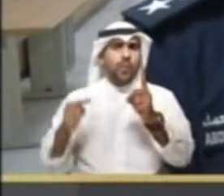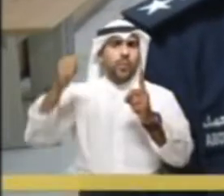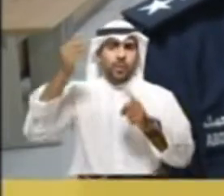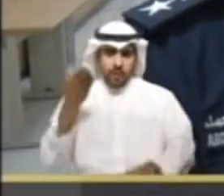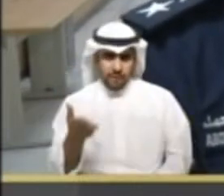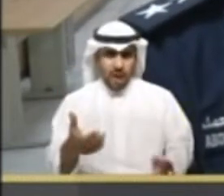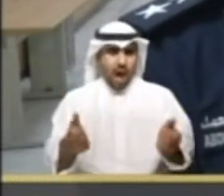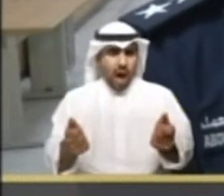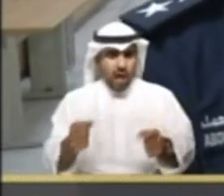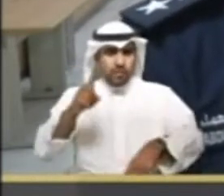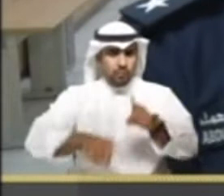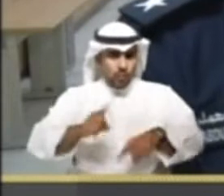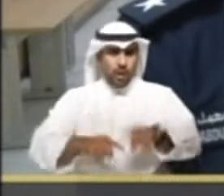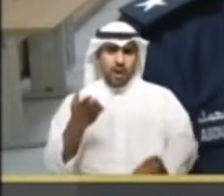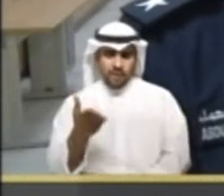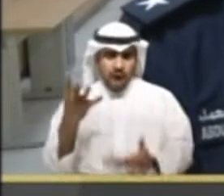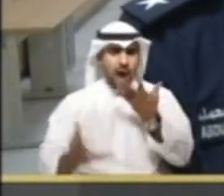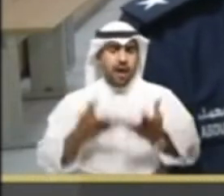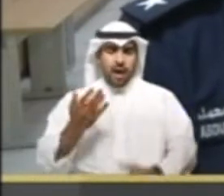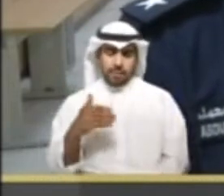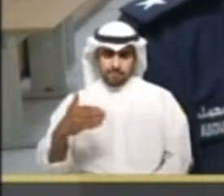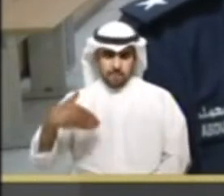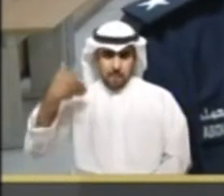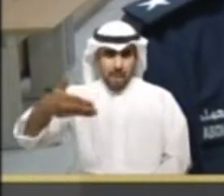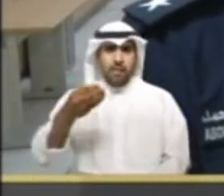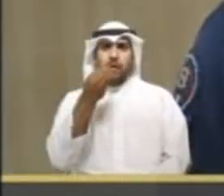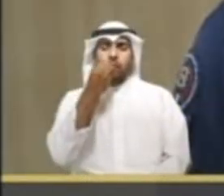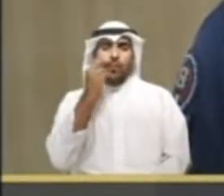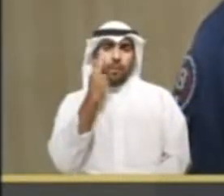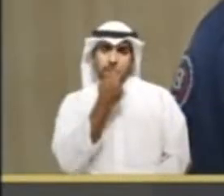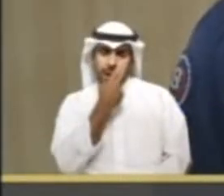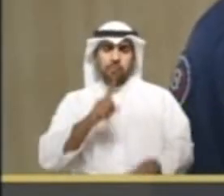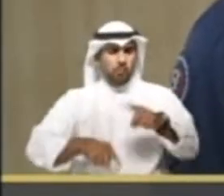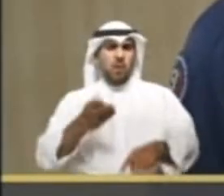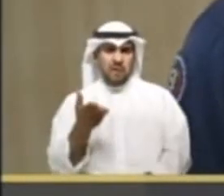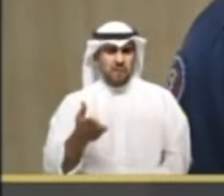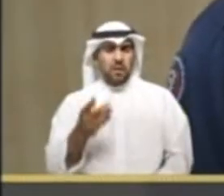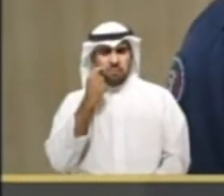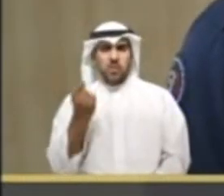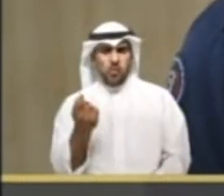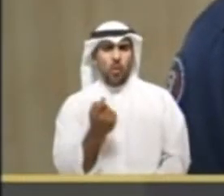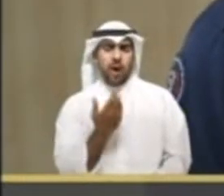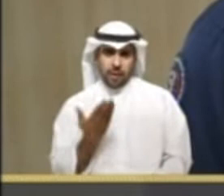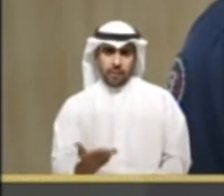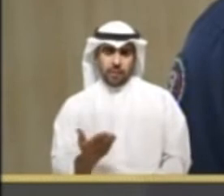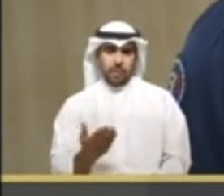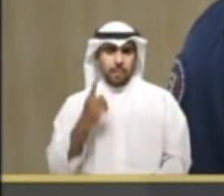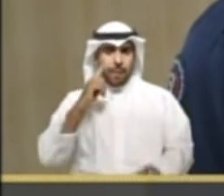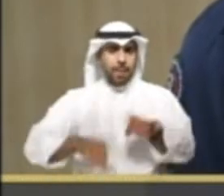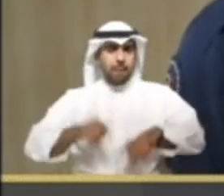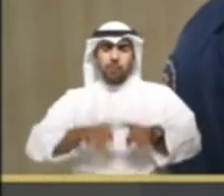وورا الفطور طبعا هم في بلاغات تي حوادث أو حرائق. الحوادث اللي تجينا عن